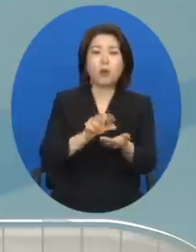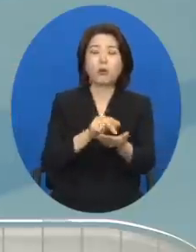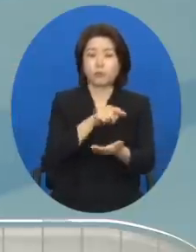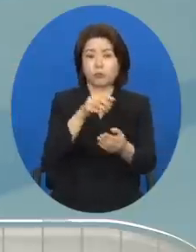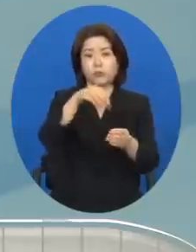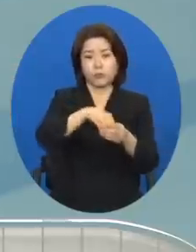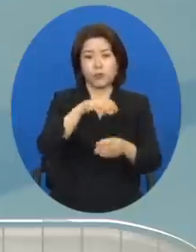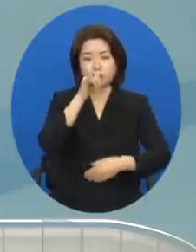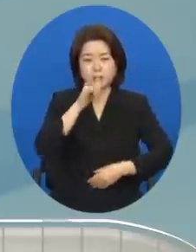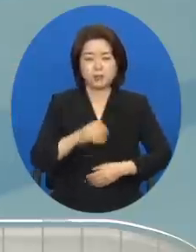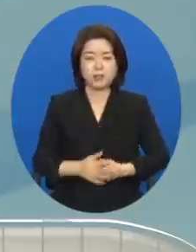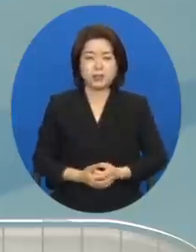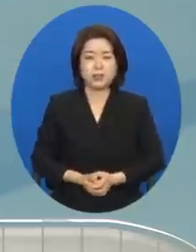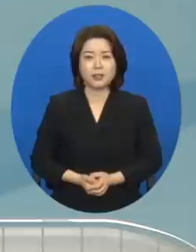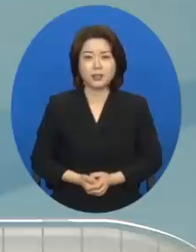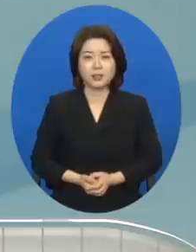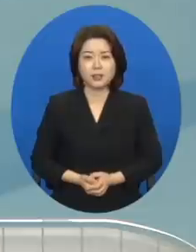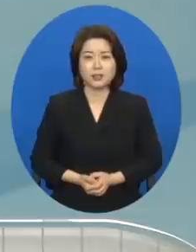문제인 거예요.